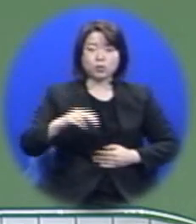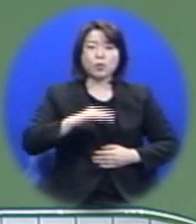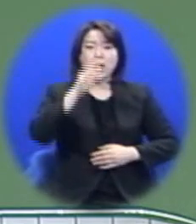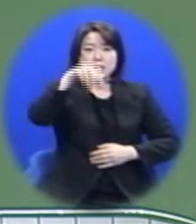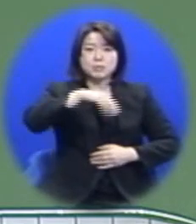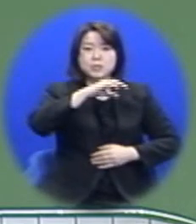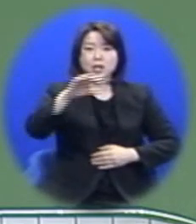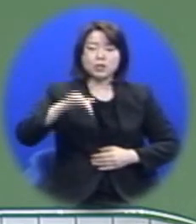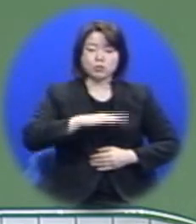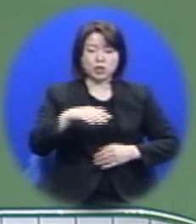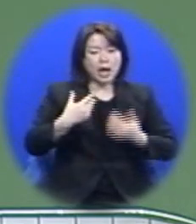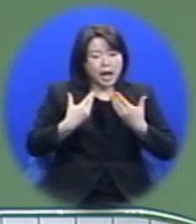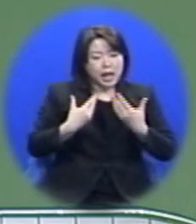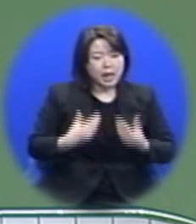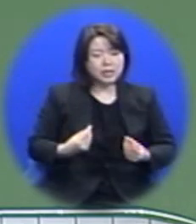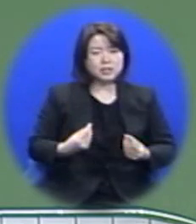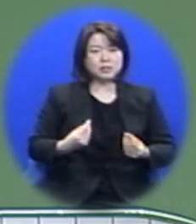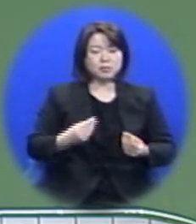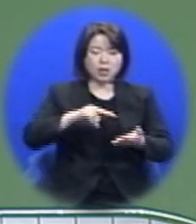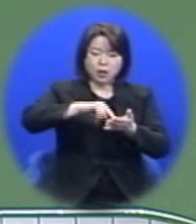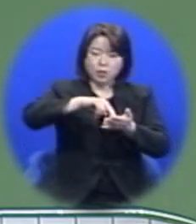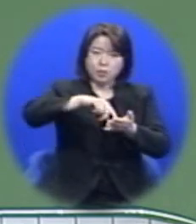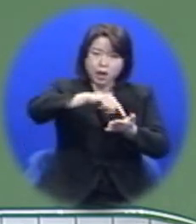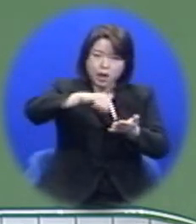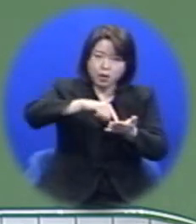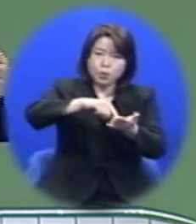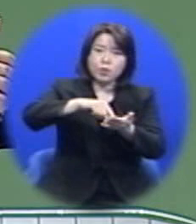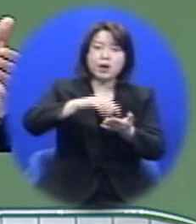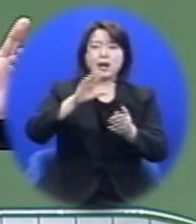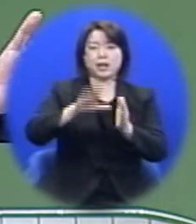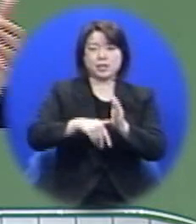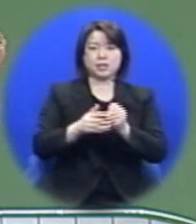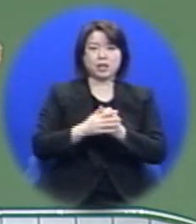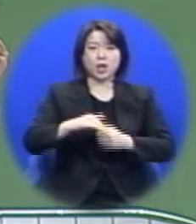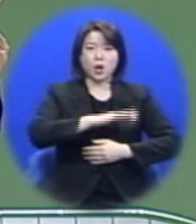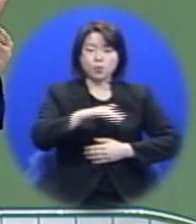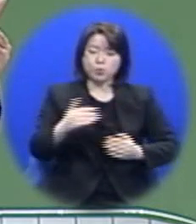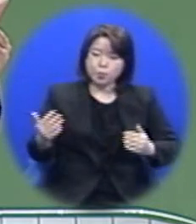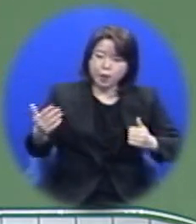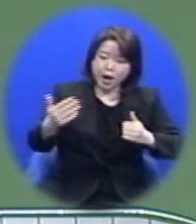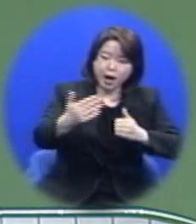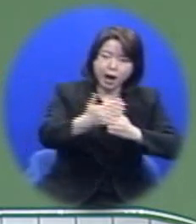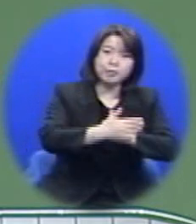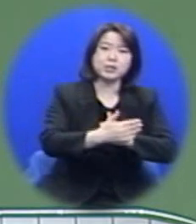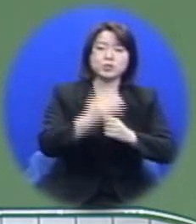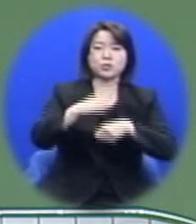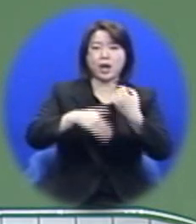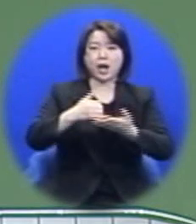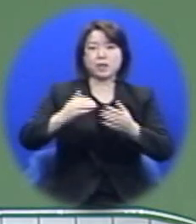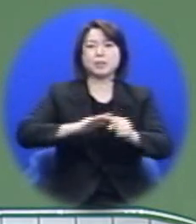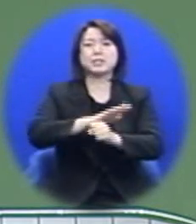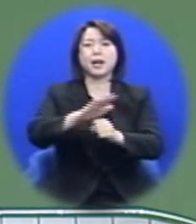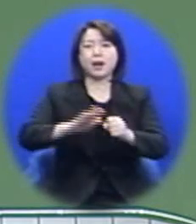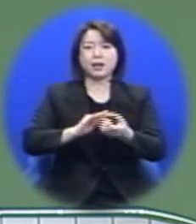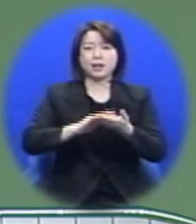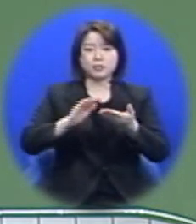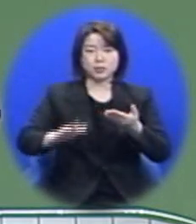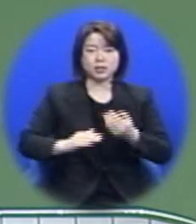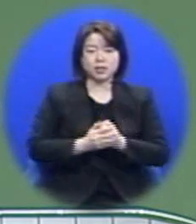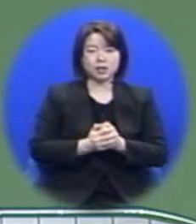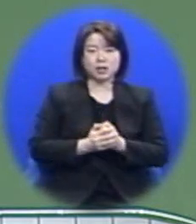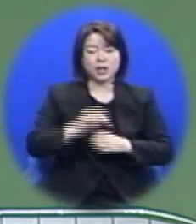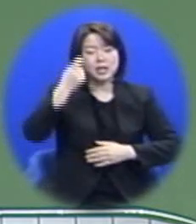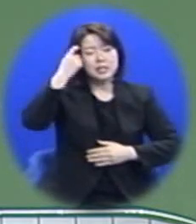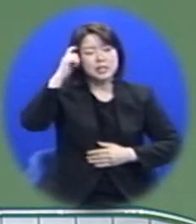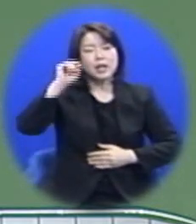낙심하고 좌절하고 외로워할 때 우리를 감싸 안아주는 하나님의 사랑입니다. 상상할 수